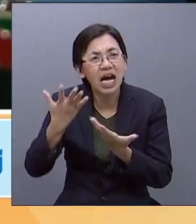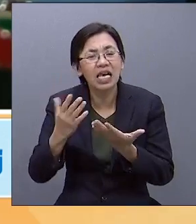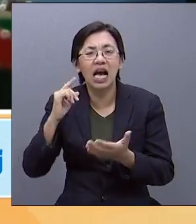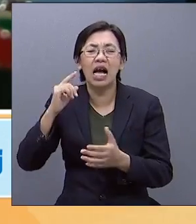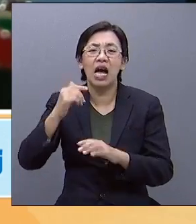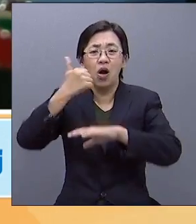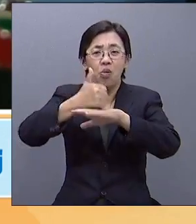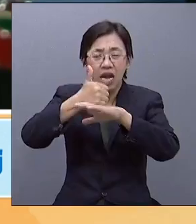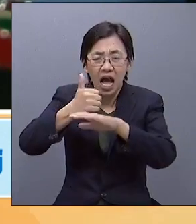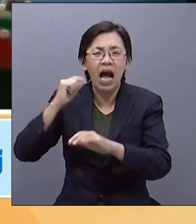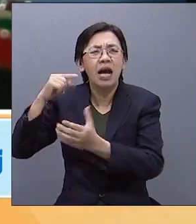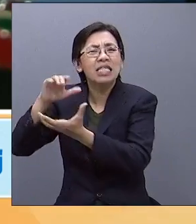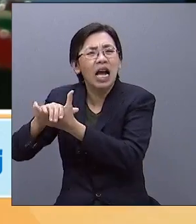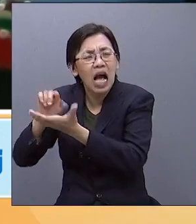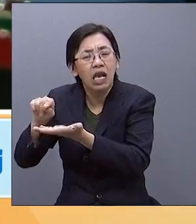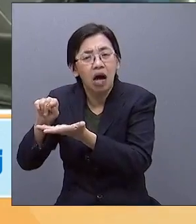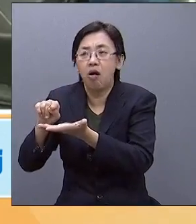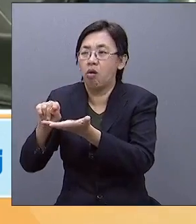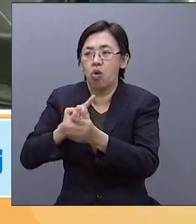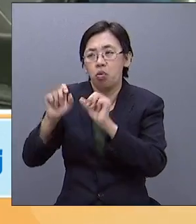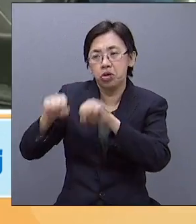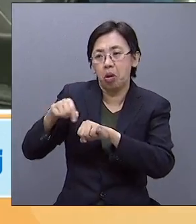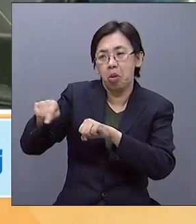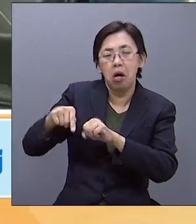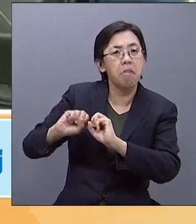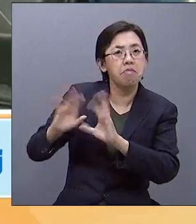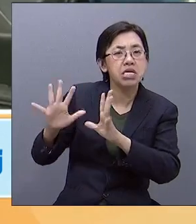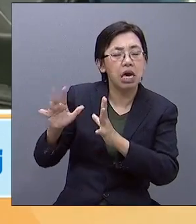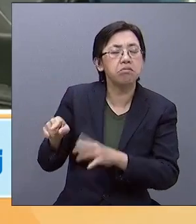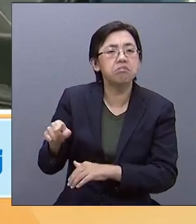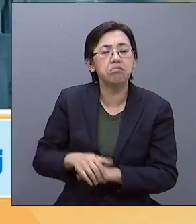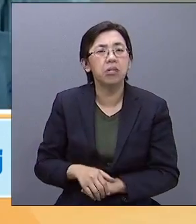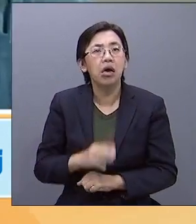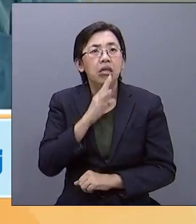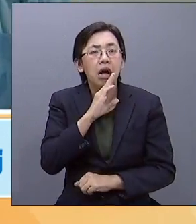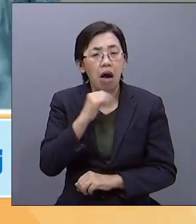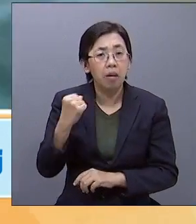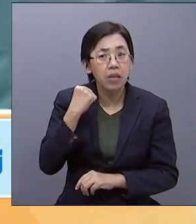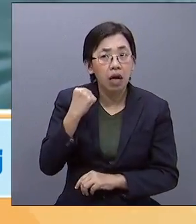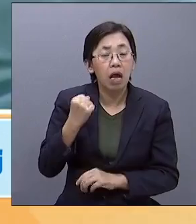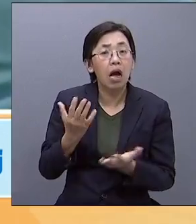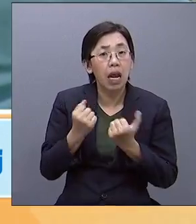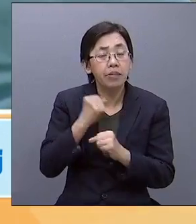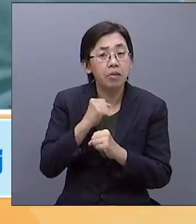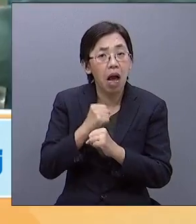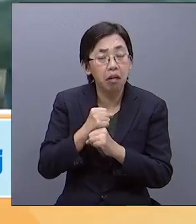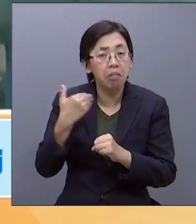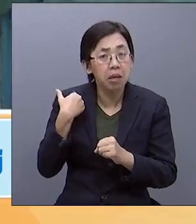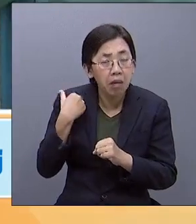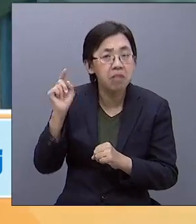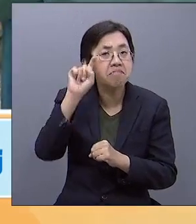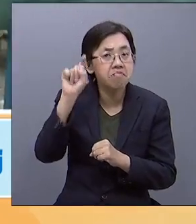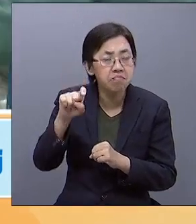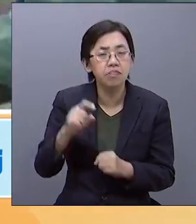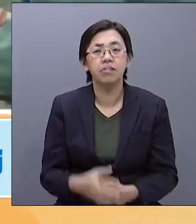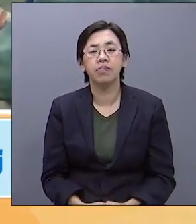ายจ้างอย่างนี้อาจจะมีข้อตกลงที่ไม่ชัดเจนนะครับเพราะว่าคุณมีอำนาจในการรับคนเข้าทำงานหรือไม่ ครับ